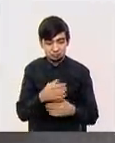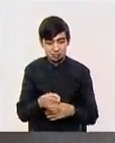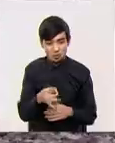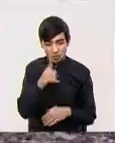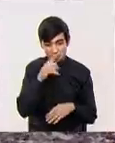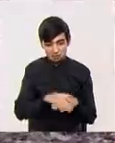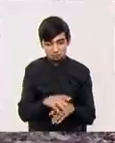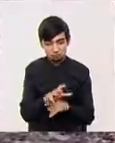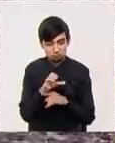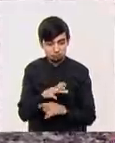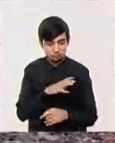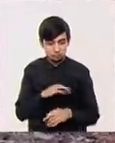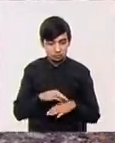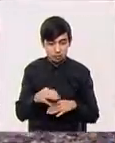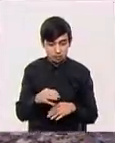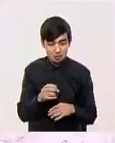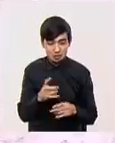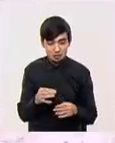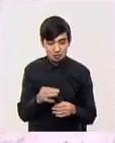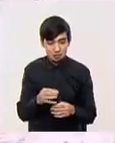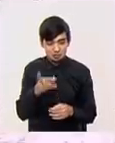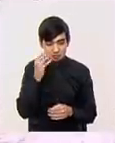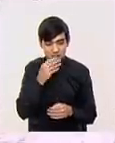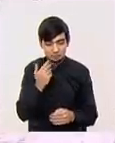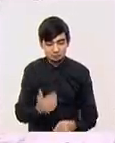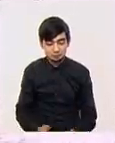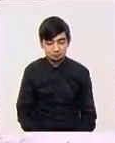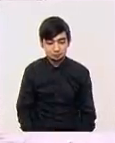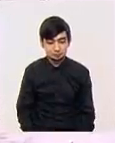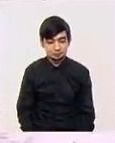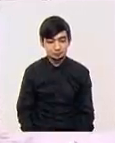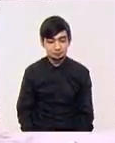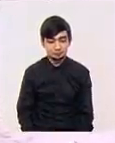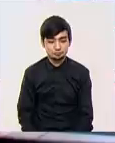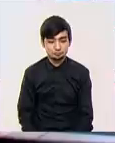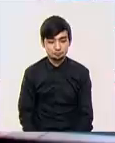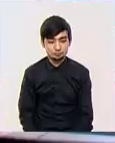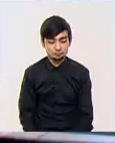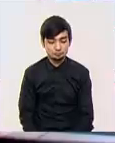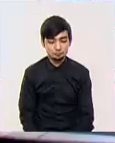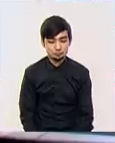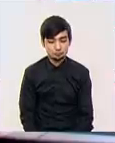еді. Өмір Серікбекұлы, Влад Шишко, Информбюро, Алматы облысы.